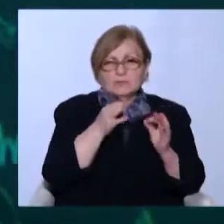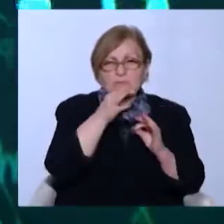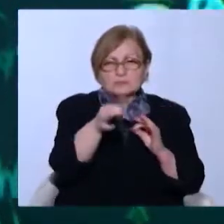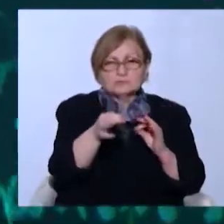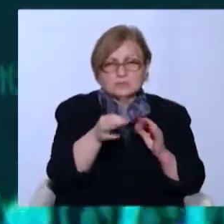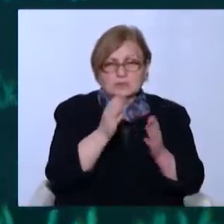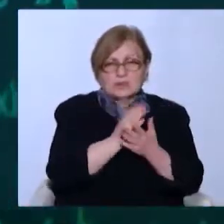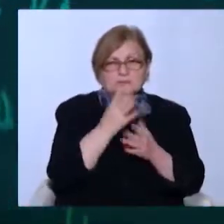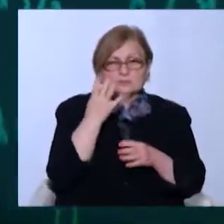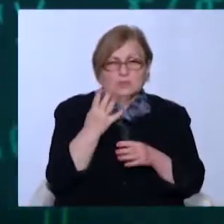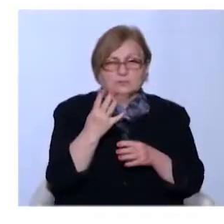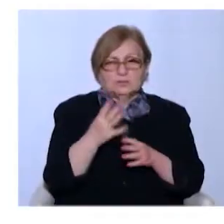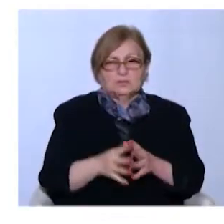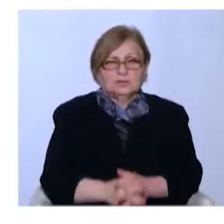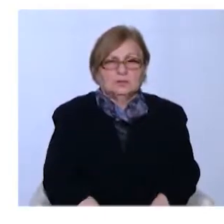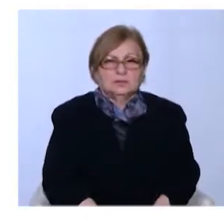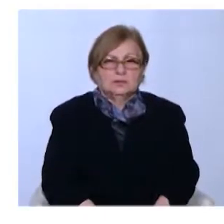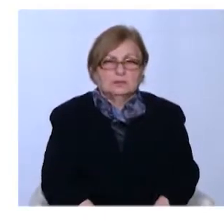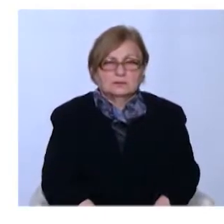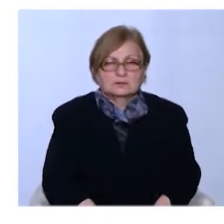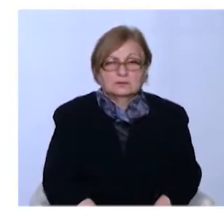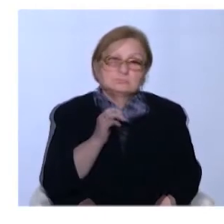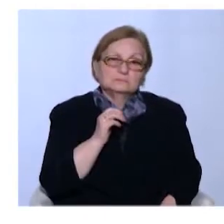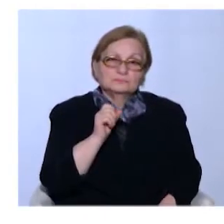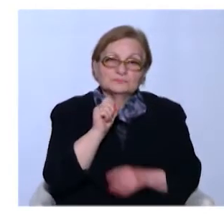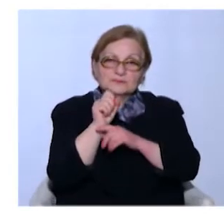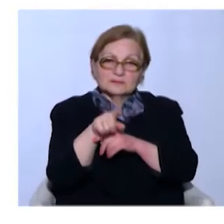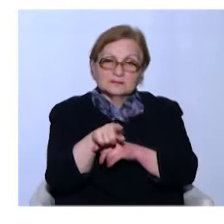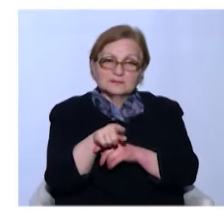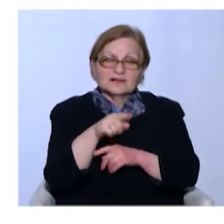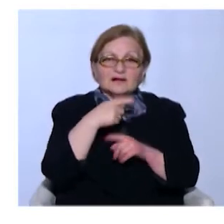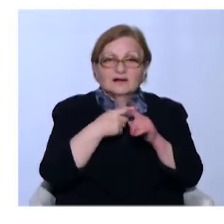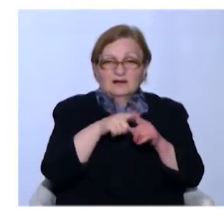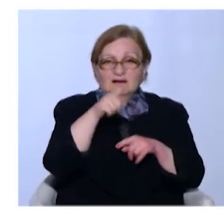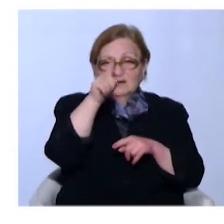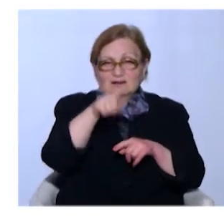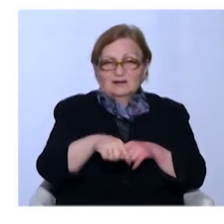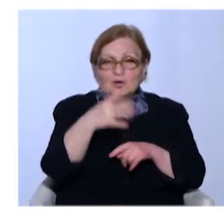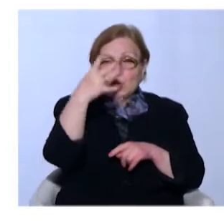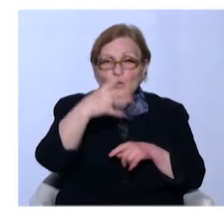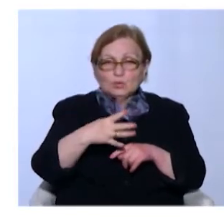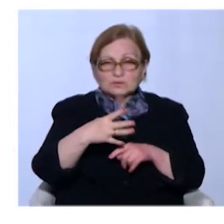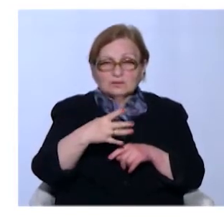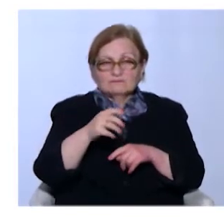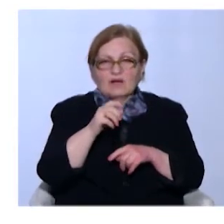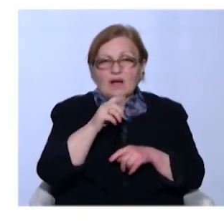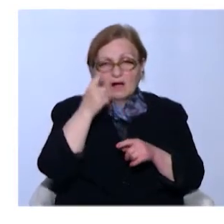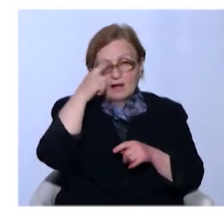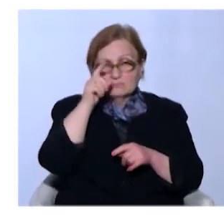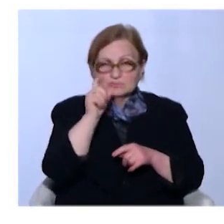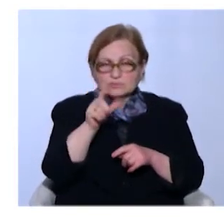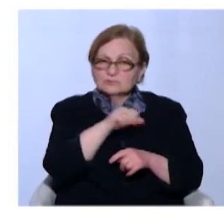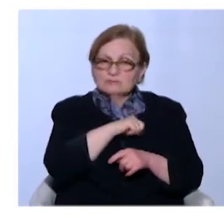არის 4. მინდა შემოგთავაზოთ დავალება: ეს 4 ამოცანა გთხოვთ გაიაზროთ ის დამოუკიდებლად.